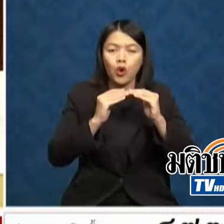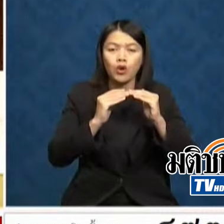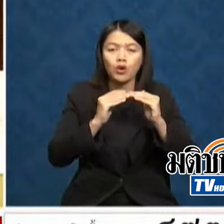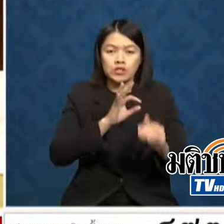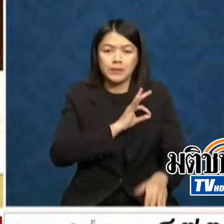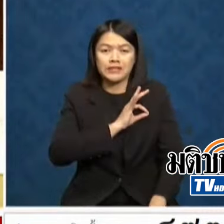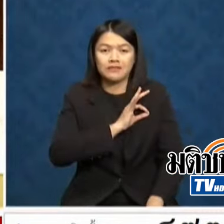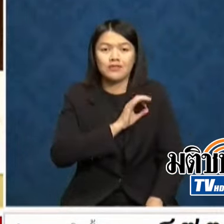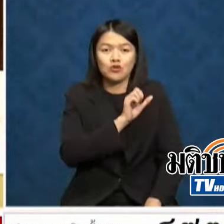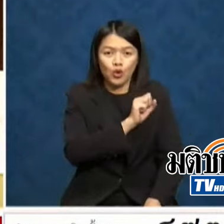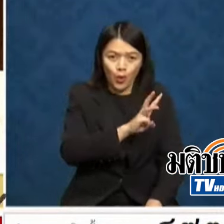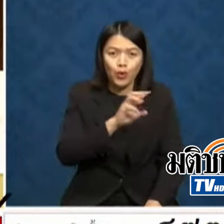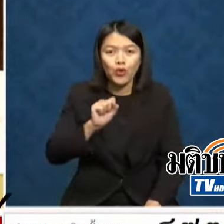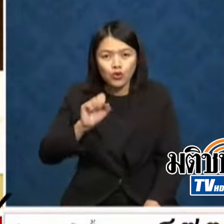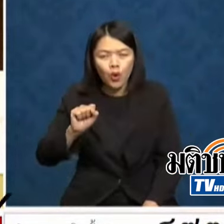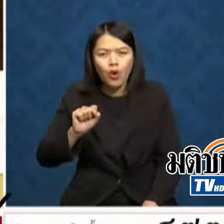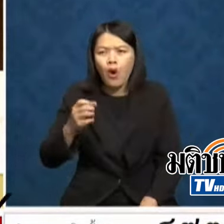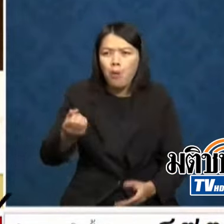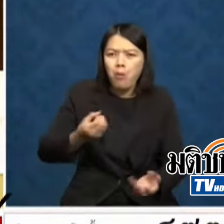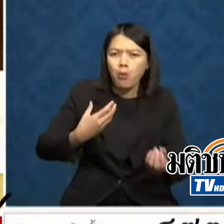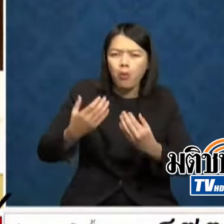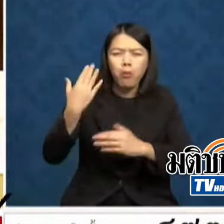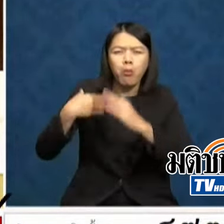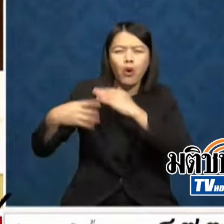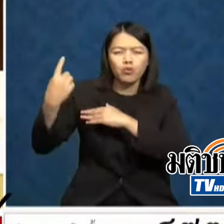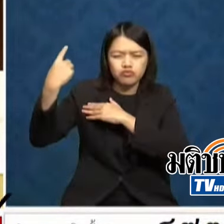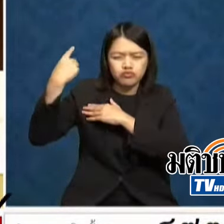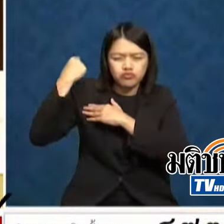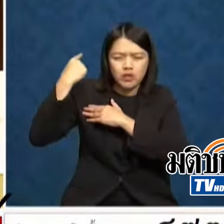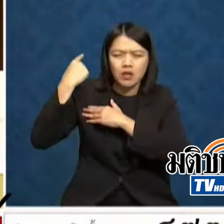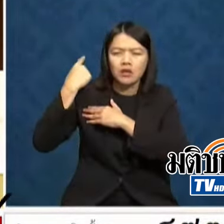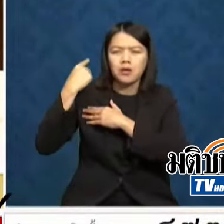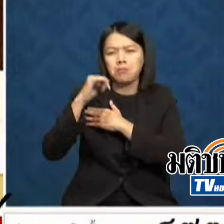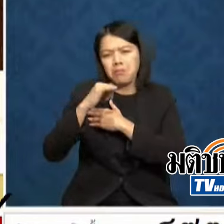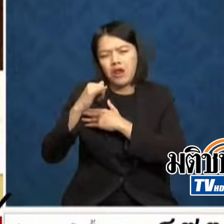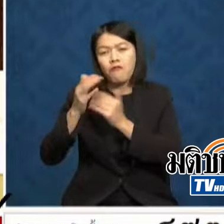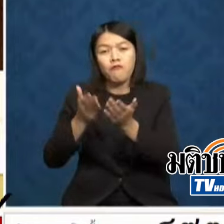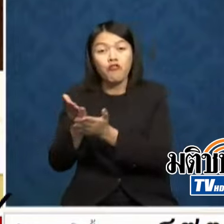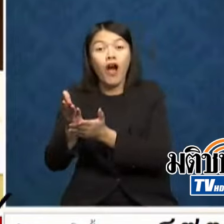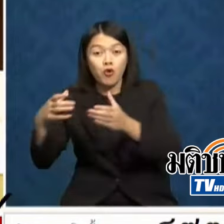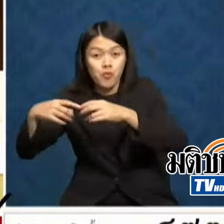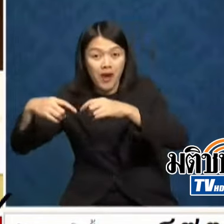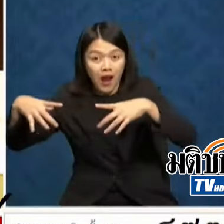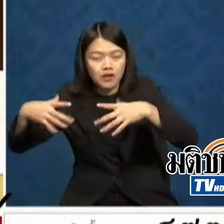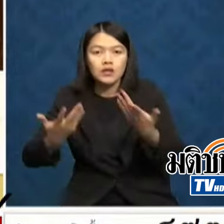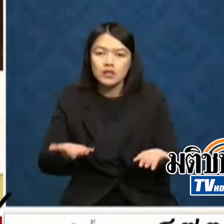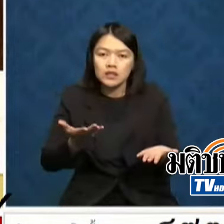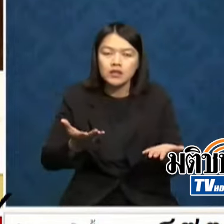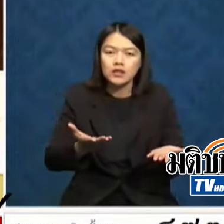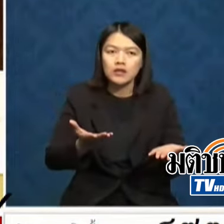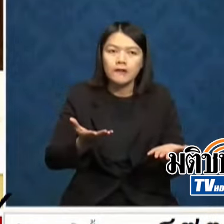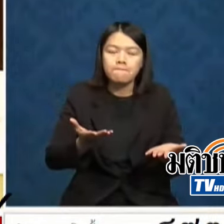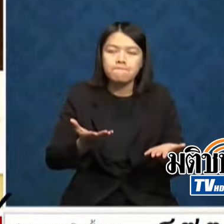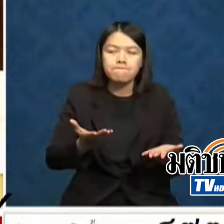ราเกรงว่าในที่เขาพูดกันตั้งแต่สมัยโบราณเกรงว่าสมาชิกฝ่ายค้านหรือที่ไม่อ